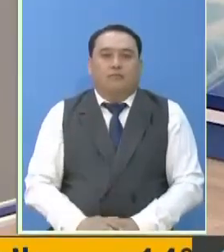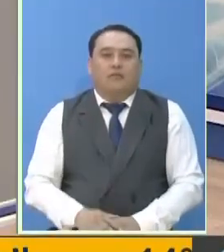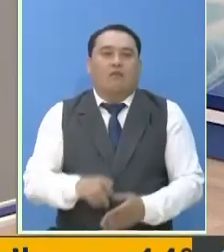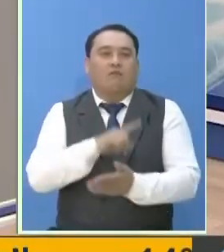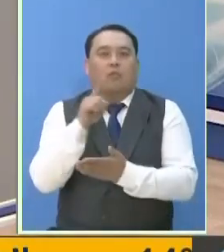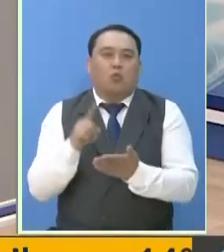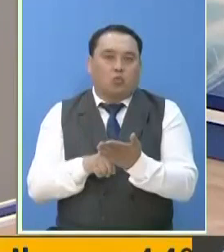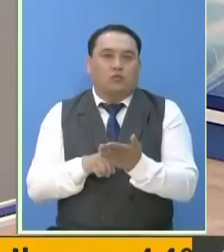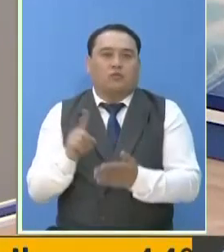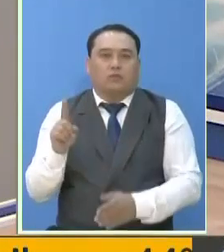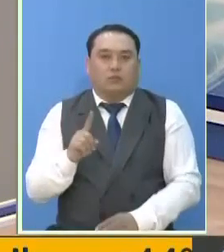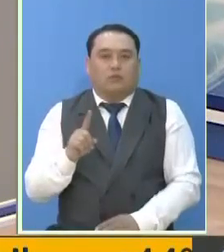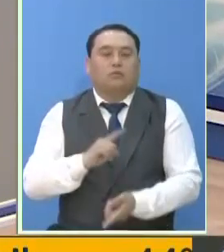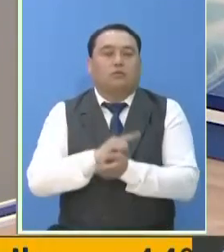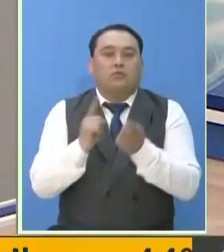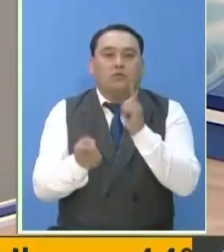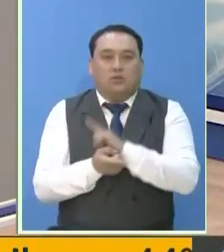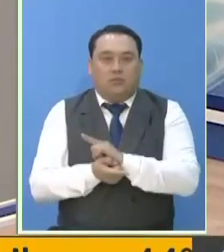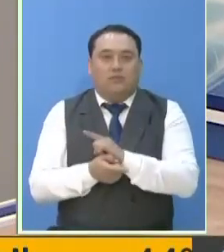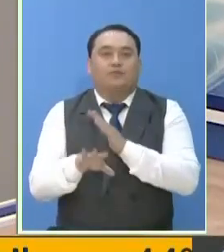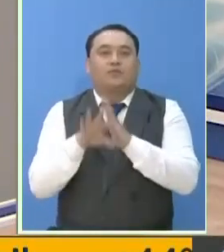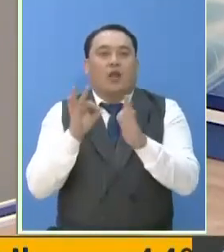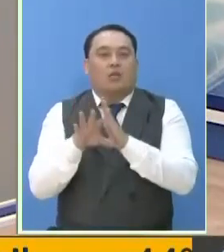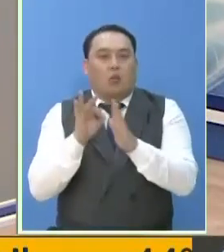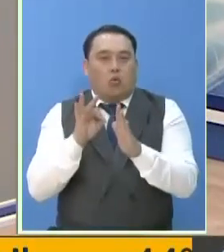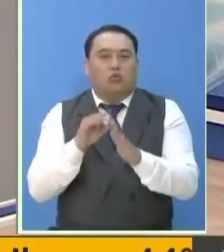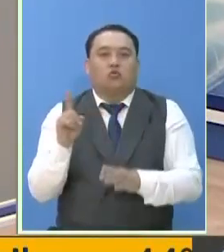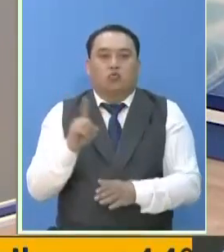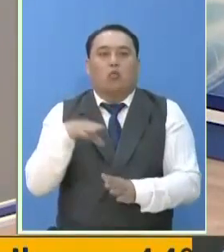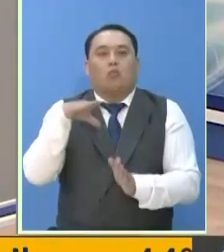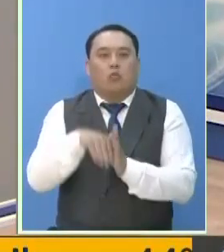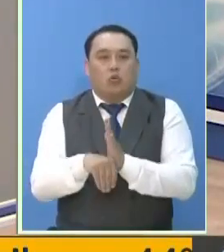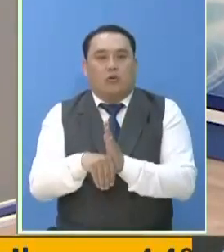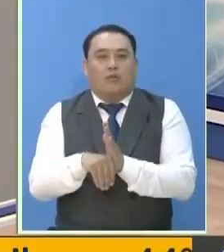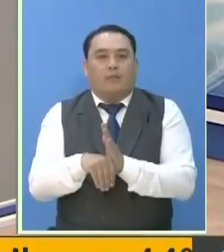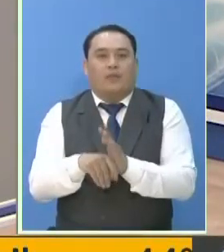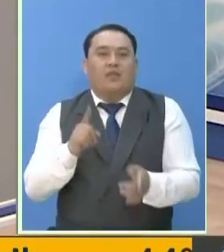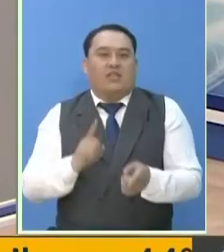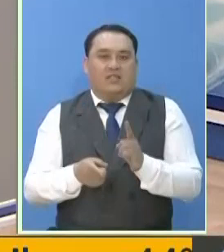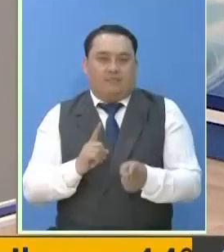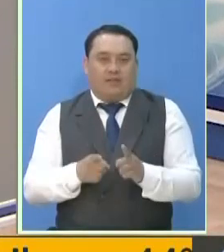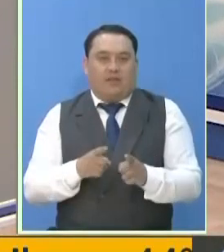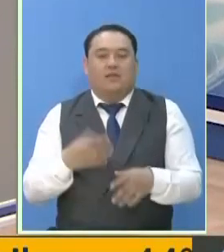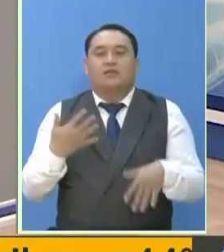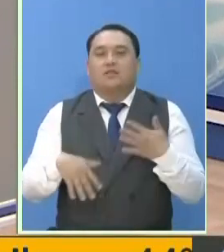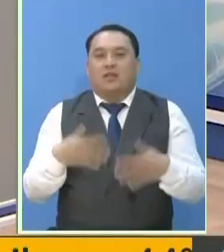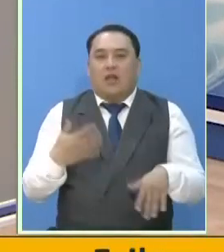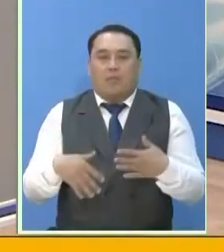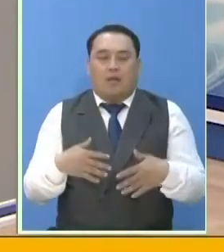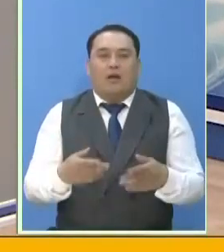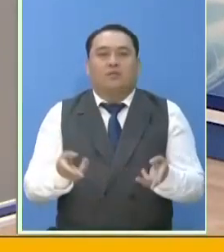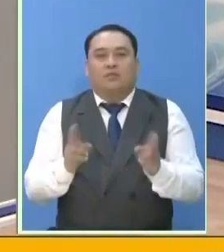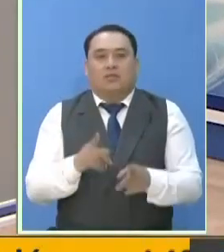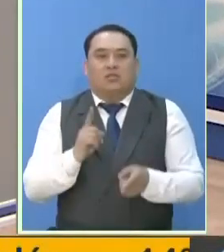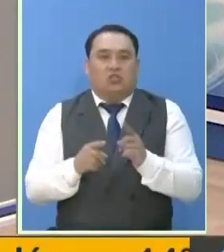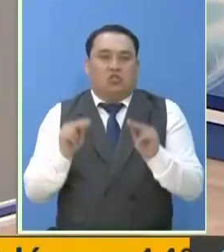в том, изменятся ли критерии отбора, будет ли какое-то что-то внесено такое, что действительно слабое звено отсеется, а пойдут